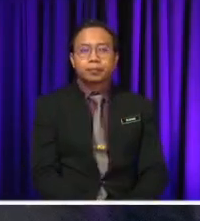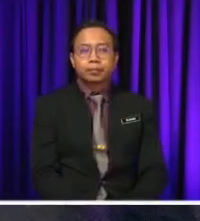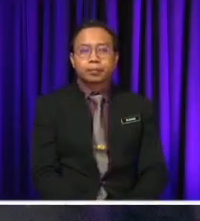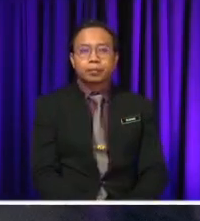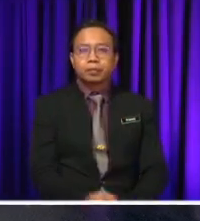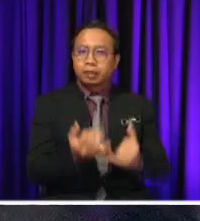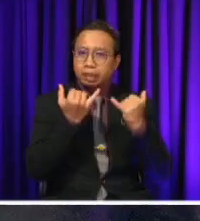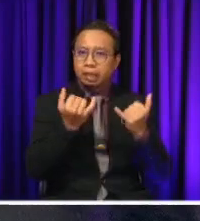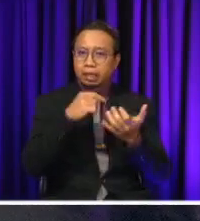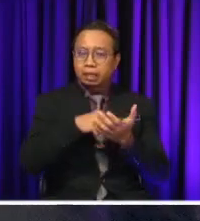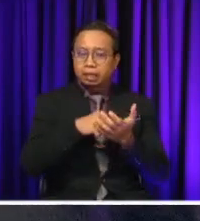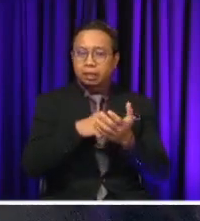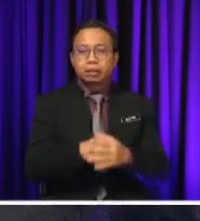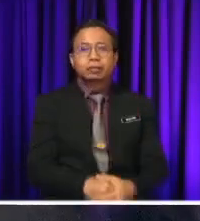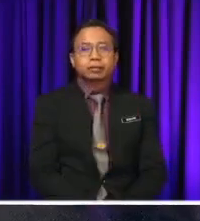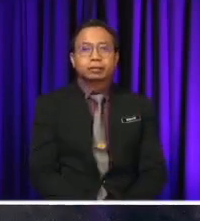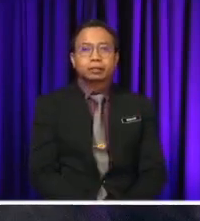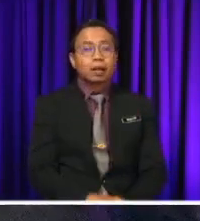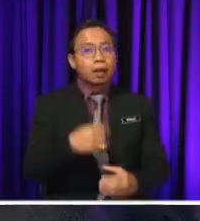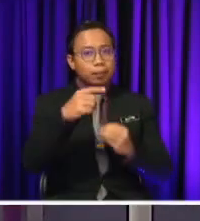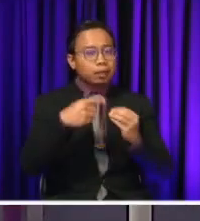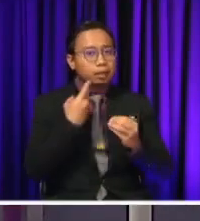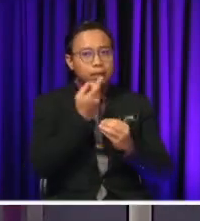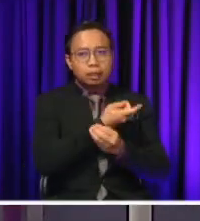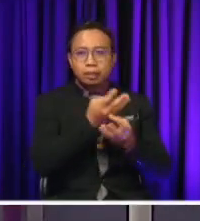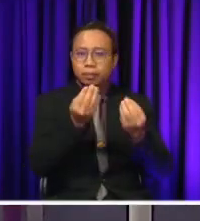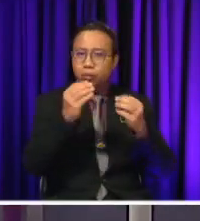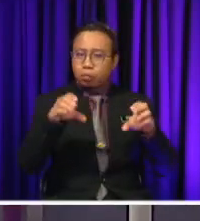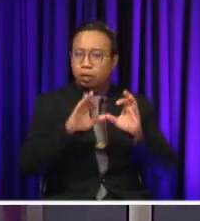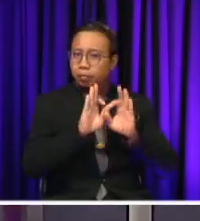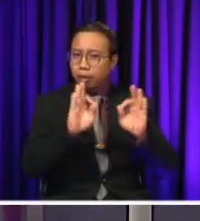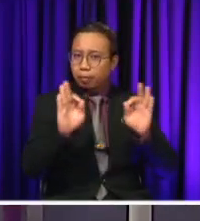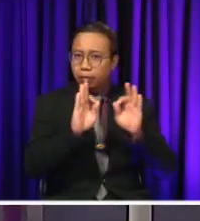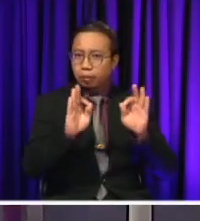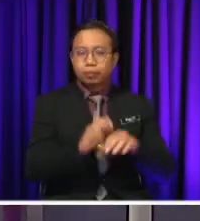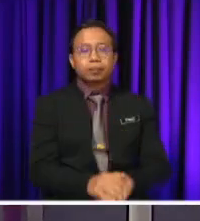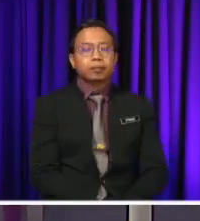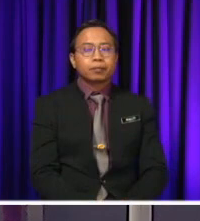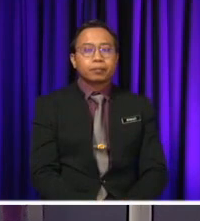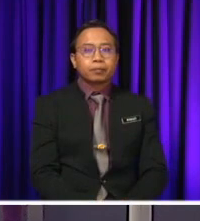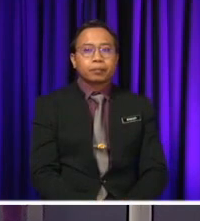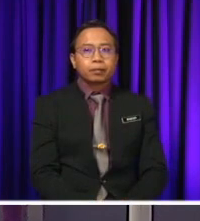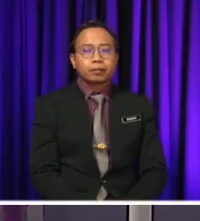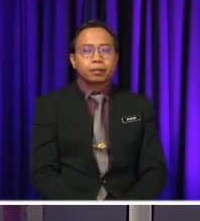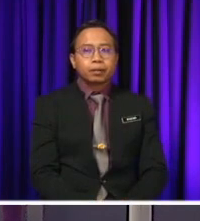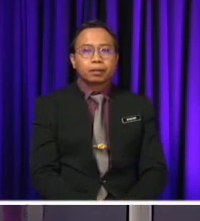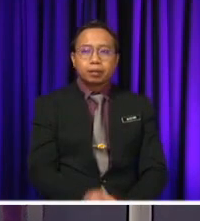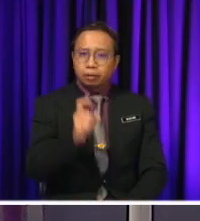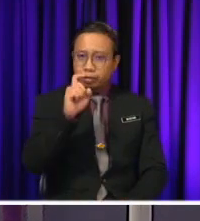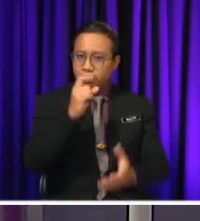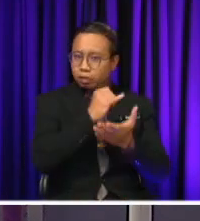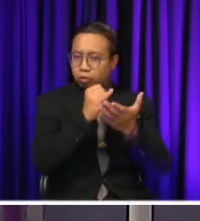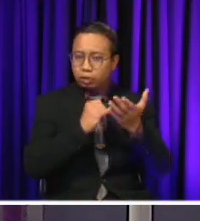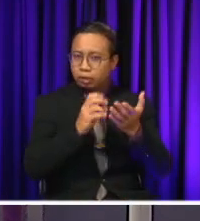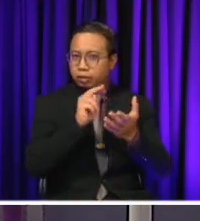sekarang ini bedak sekarang Billy kita nggak buat Prabowo yang paling penting inilah kita punya lukisan kerja